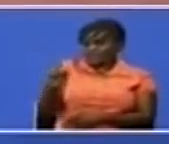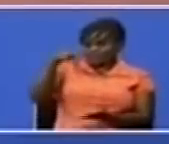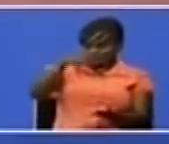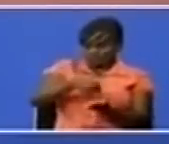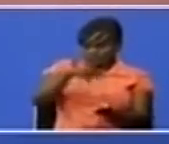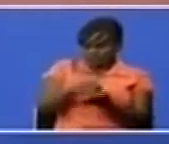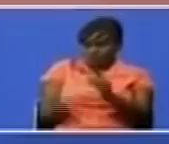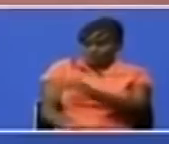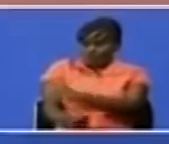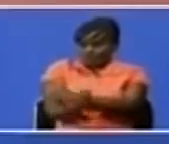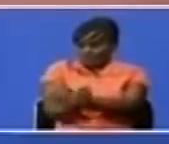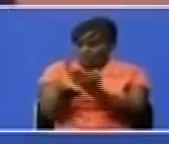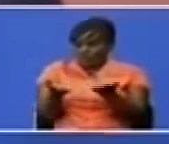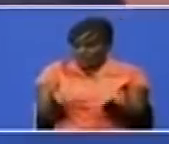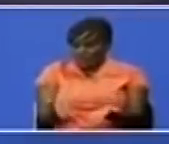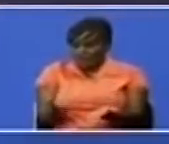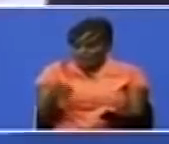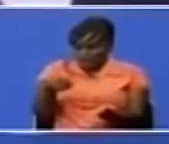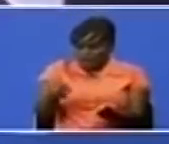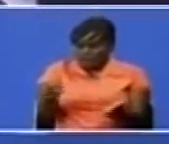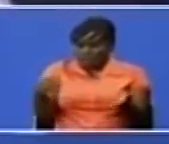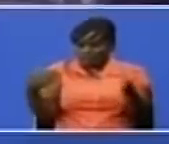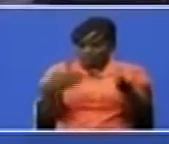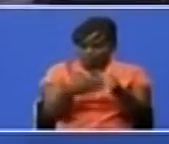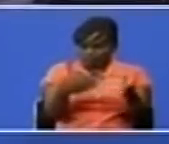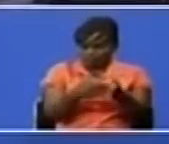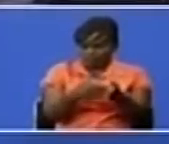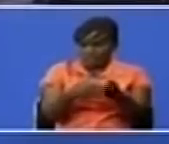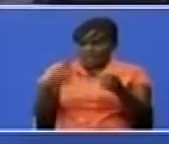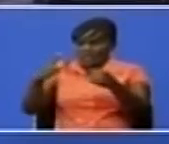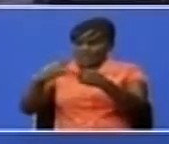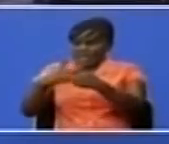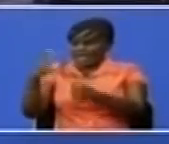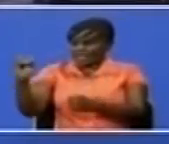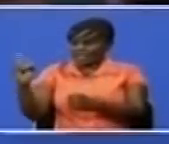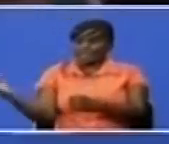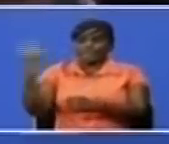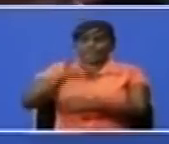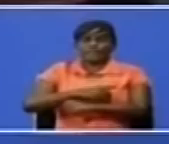kwenye ufisadi. Kwa sasa Blatter amepigwa marufuku ya siku 90 na shirikisho hilo.